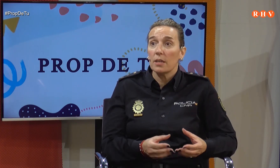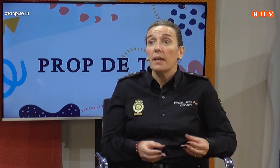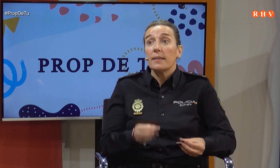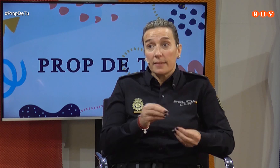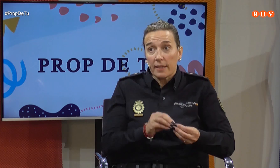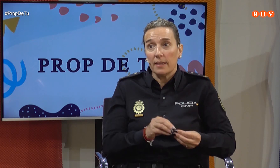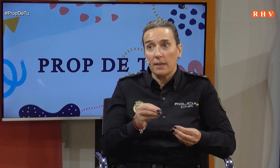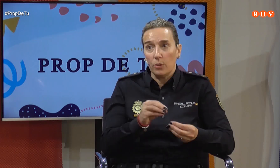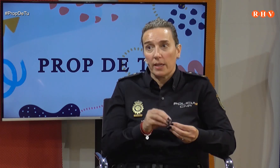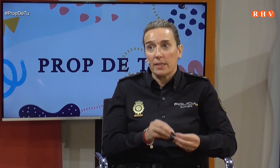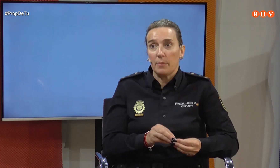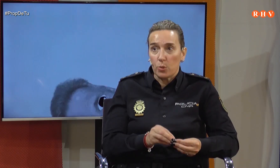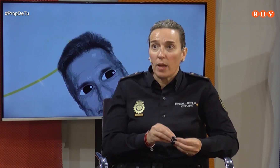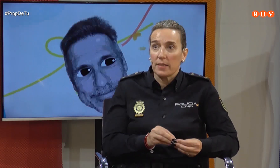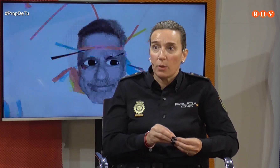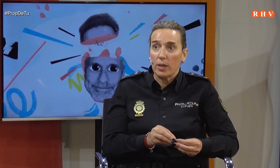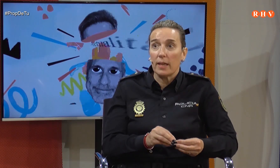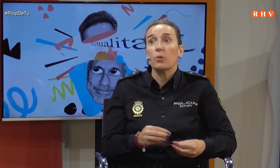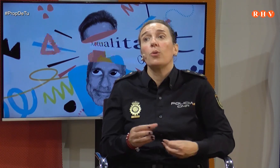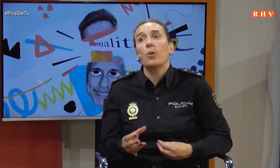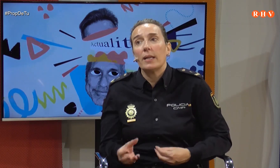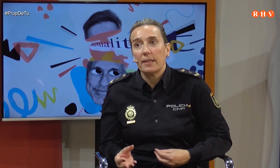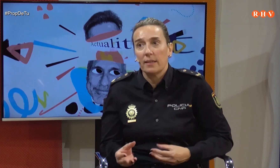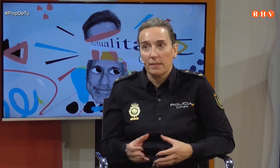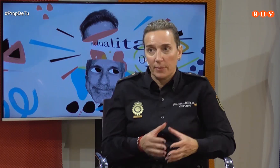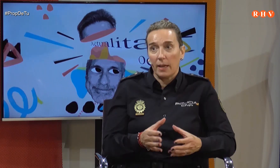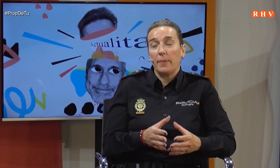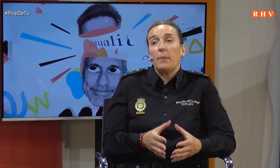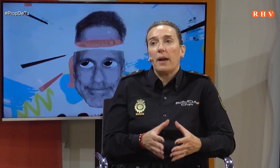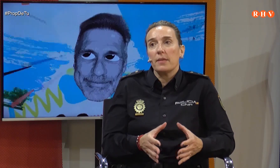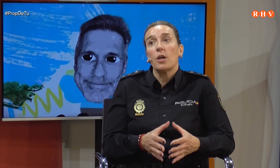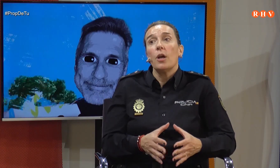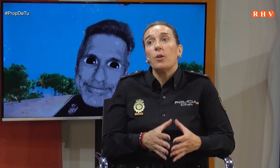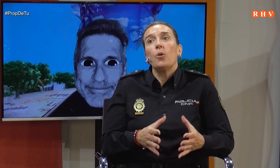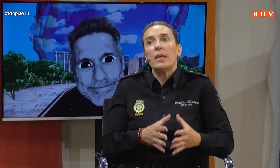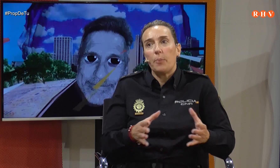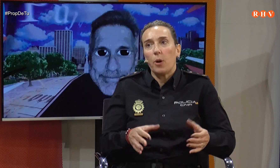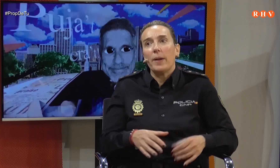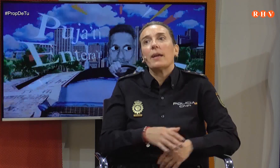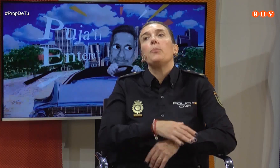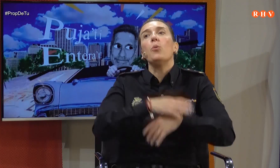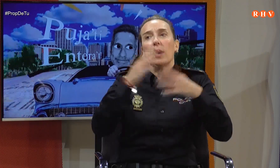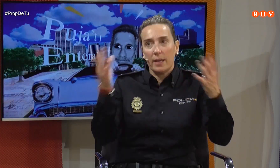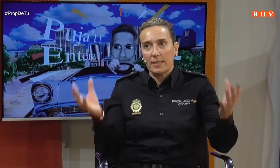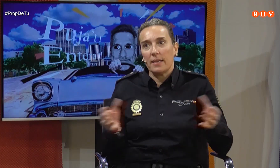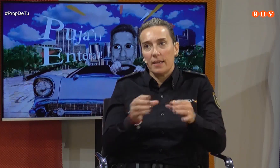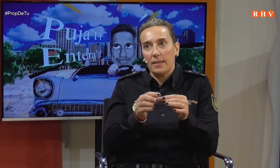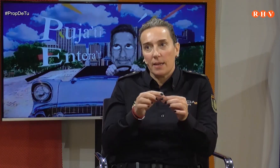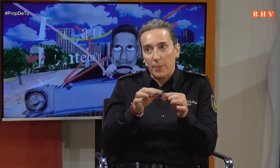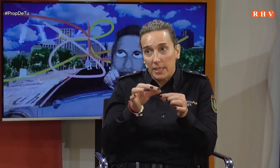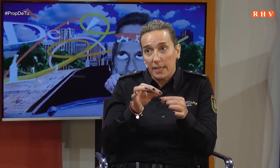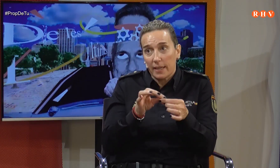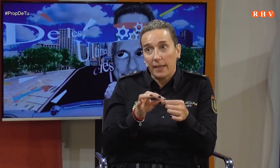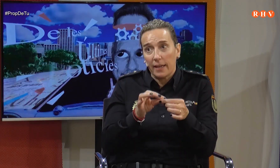cost tenen el que és la mesura de seguretat o no la tenen. Perquè de vegades no hi ha prou per a que puga estar